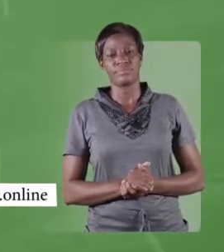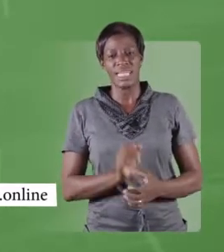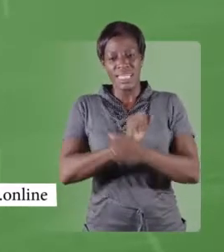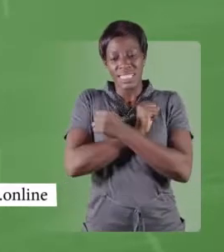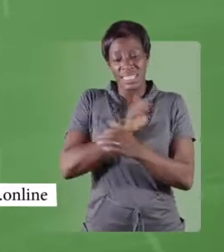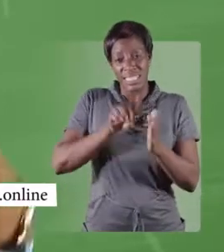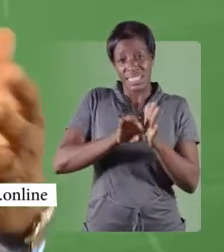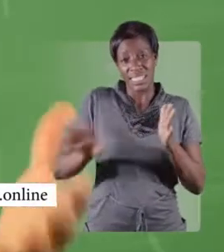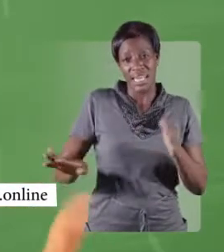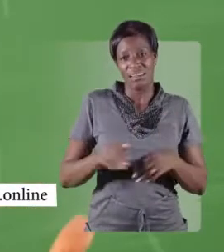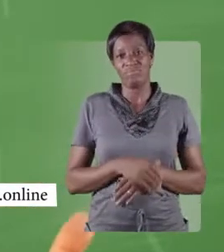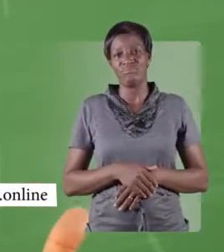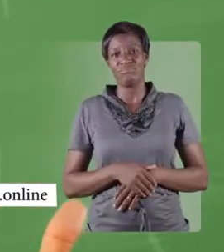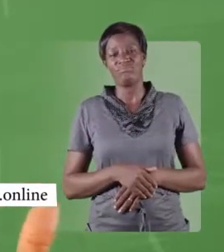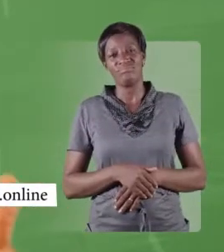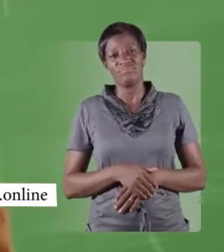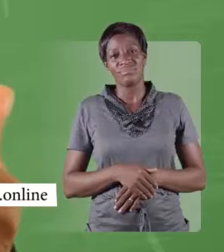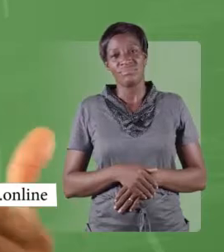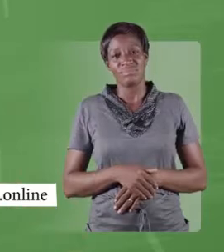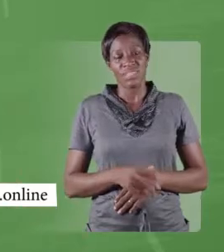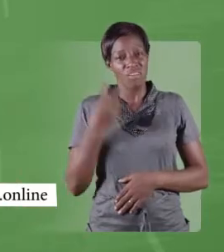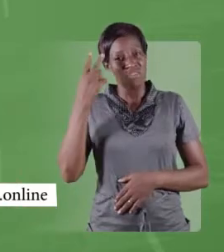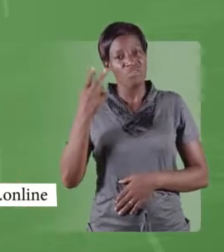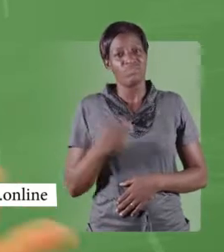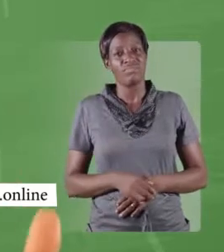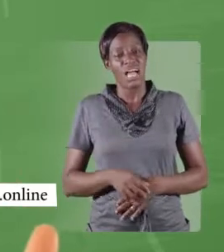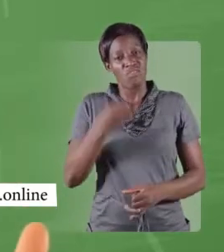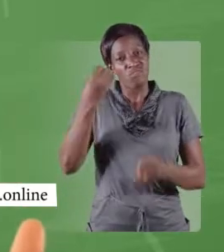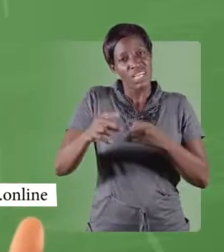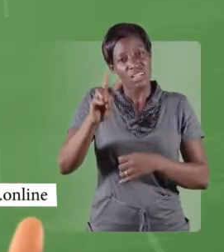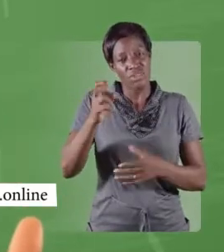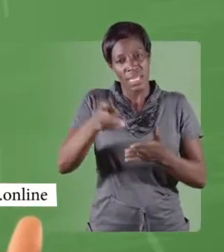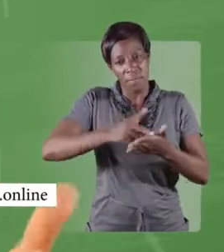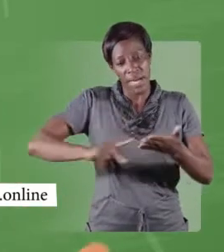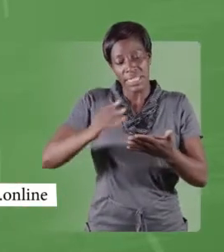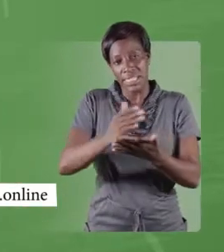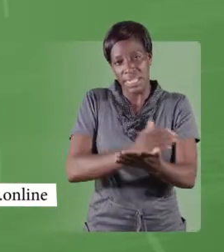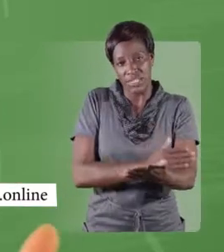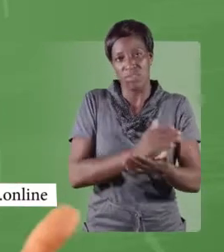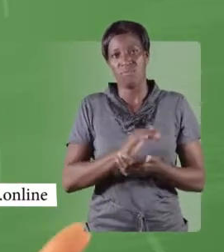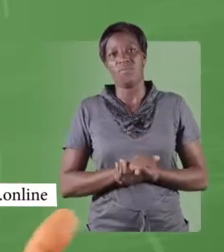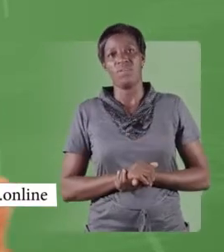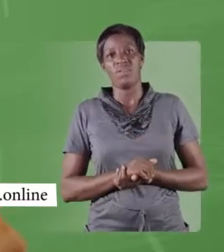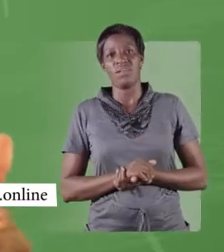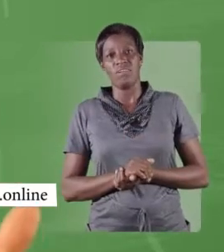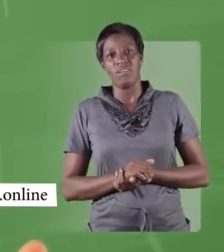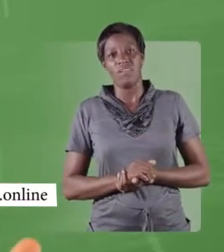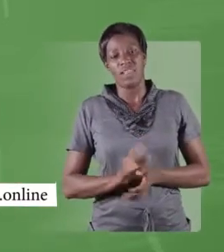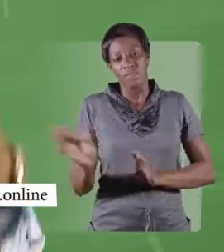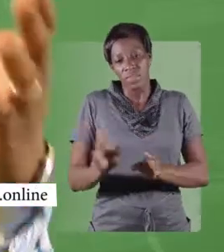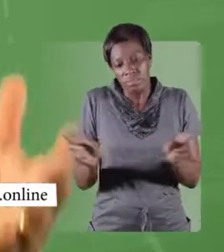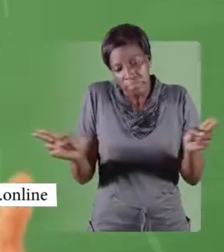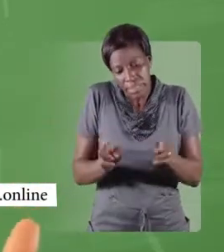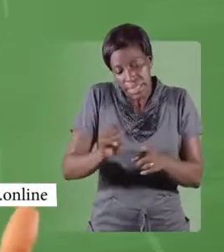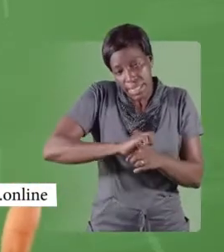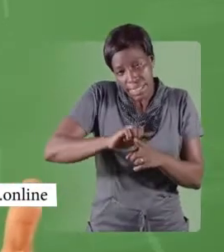Chers élèves, nous sommes à la fin de la 2e partie de notre leçon. Nous allons faire une autre